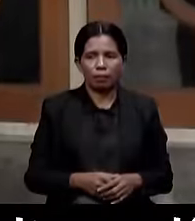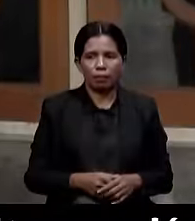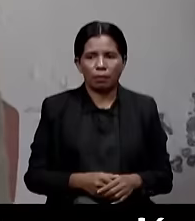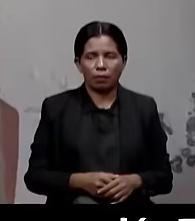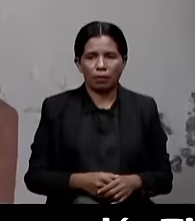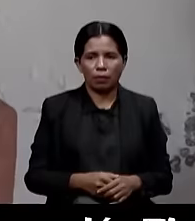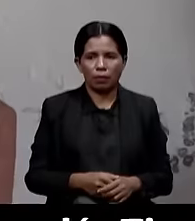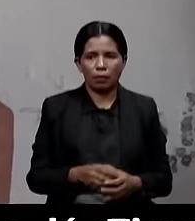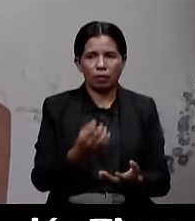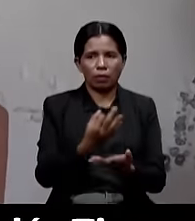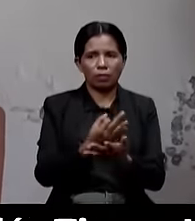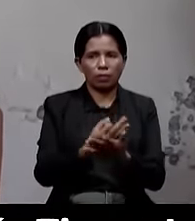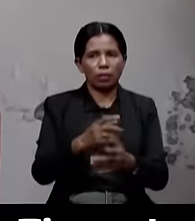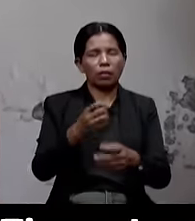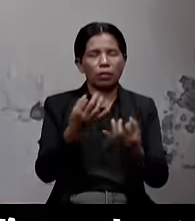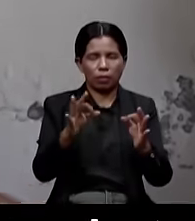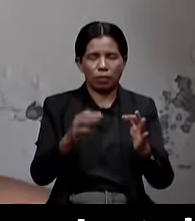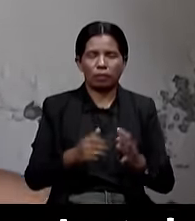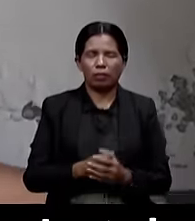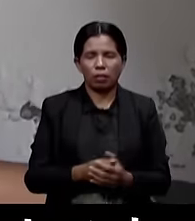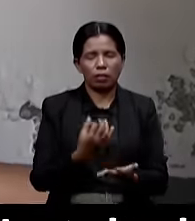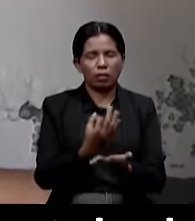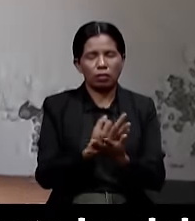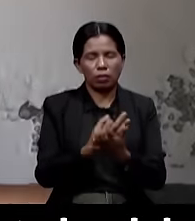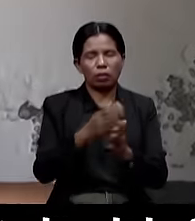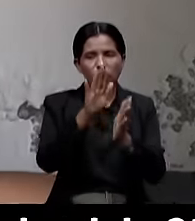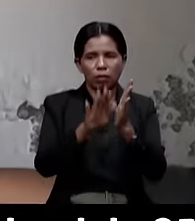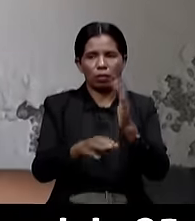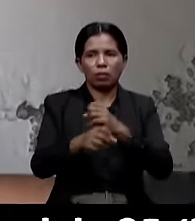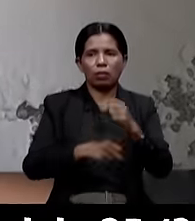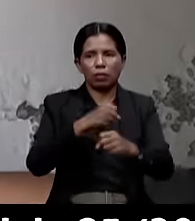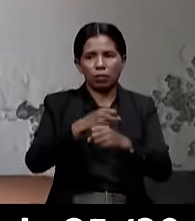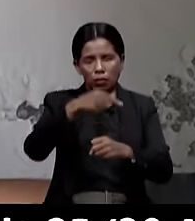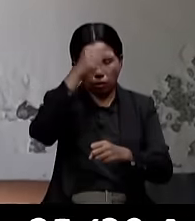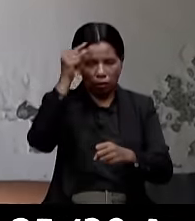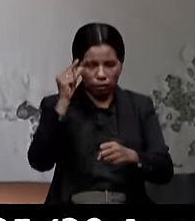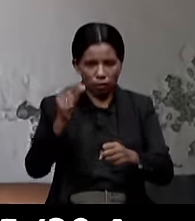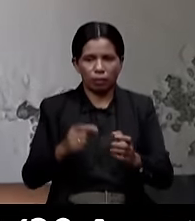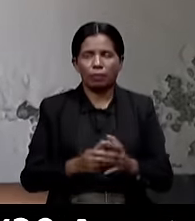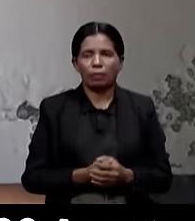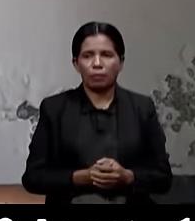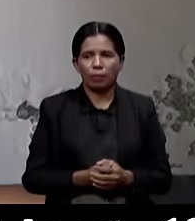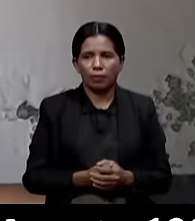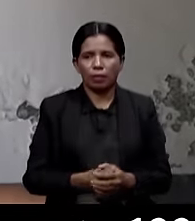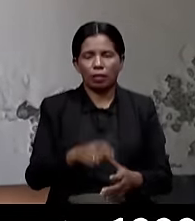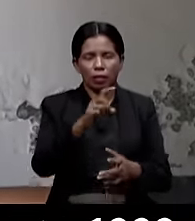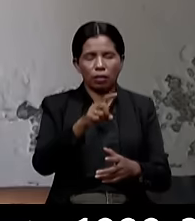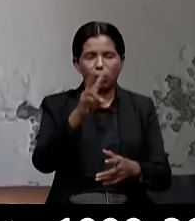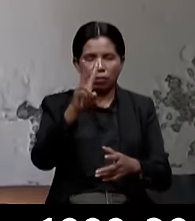Salari kiko antani, ta sila haunian ditmos, ato ba tinane ato isudan, mos itam ida rua